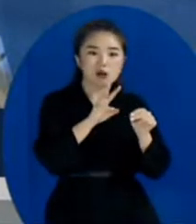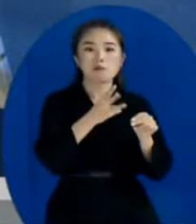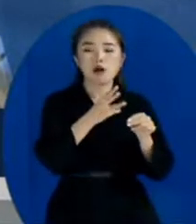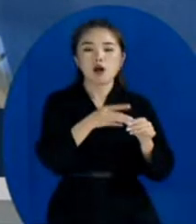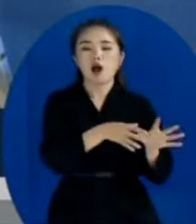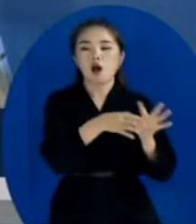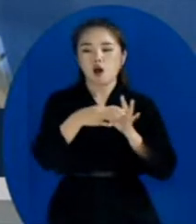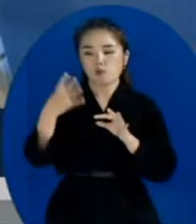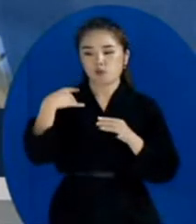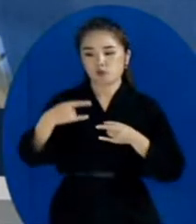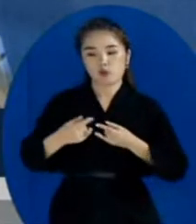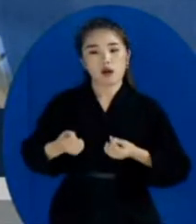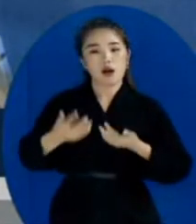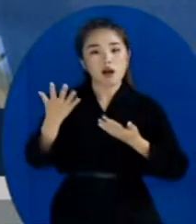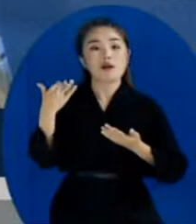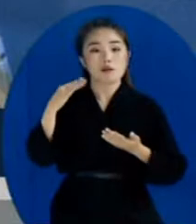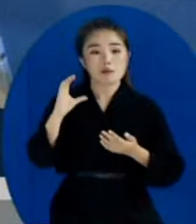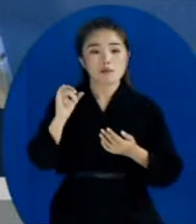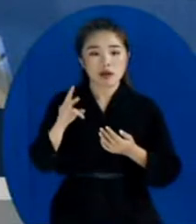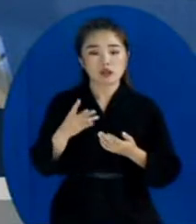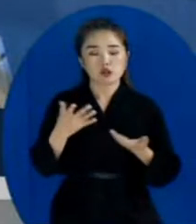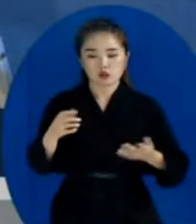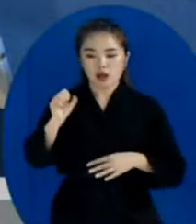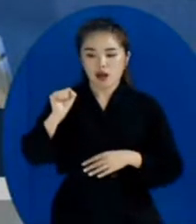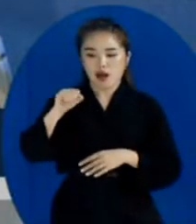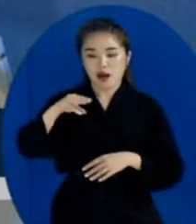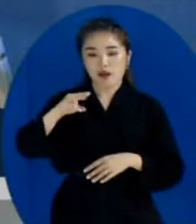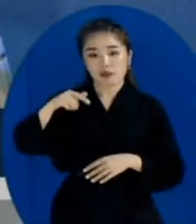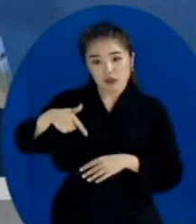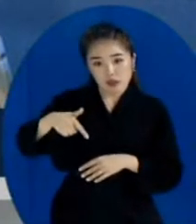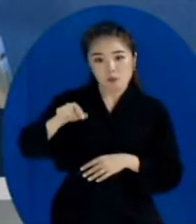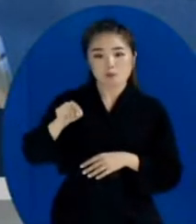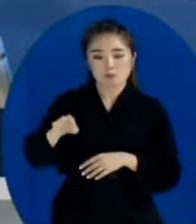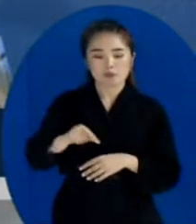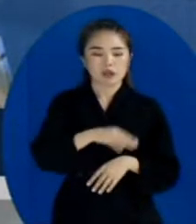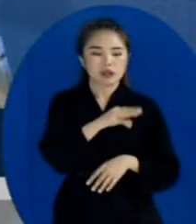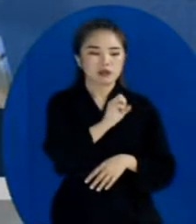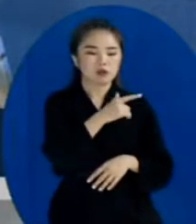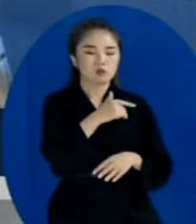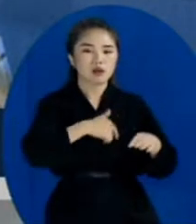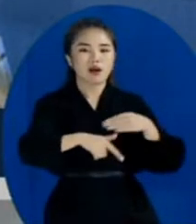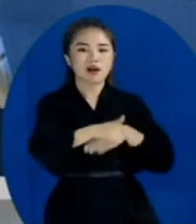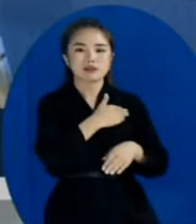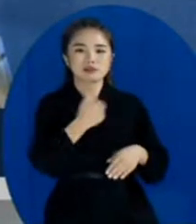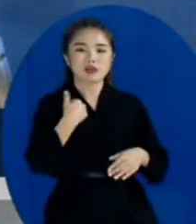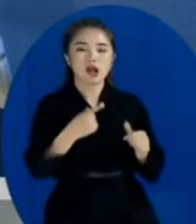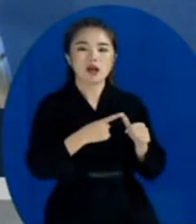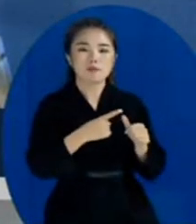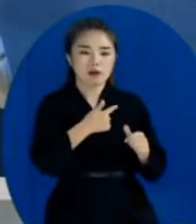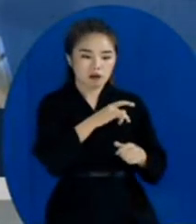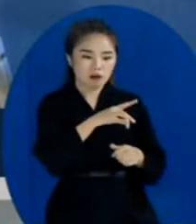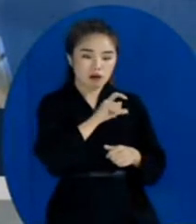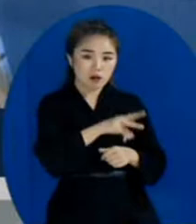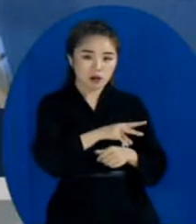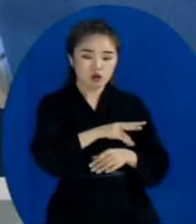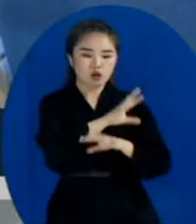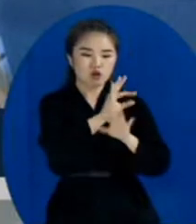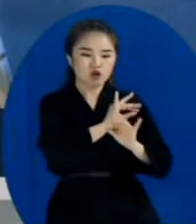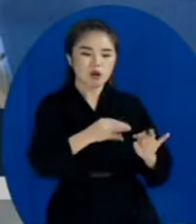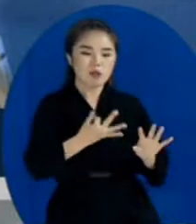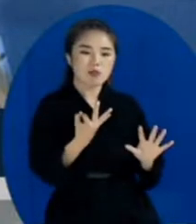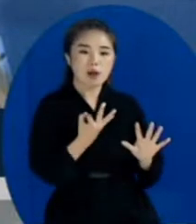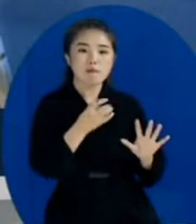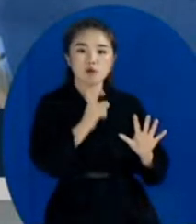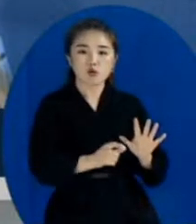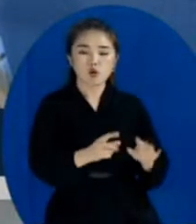байгаа гэдэг мэдээлэл хэвлэлүүдэд гарч байсан. Тэгвэл авлигатай тэмцэх газраас тагнуулын эрхийн газрын даргаар ажиллаж байсан гэрэл нарын 8